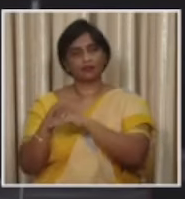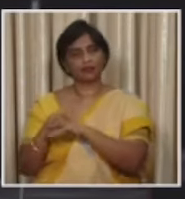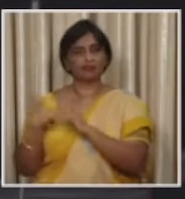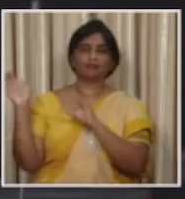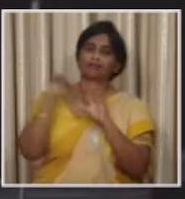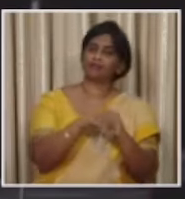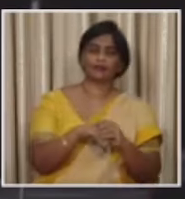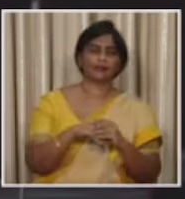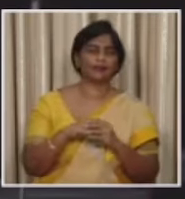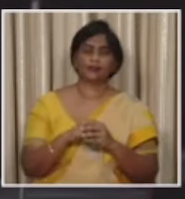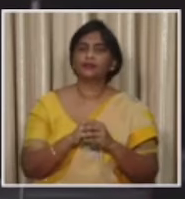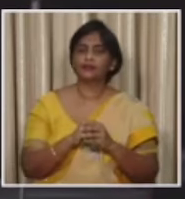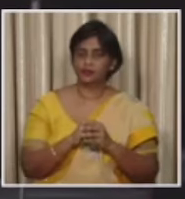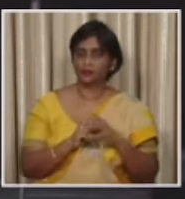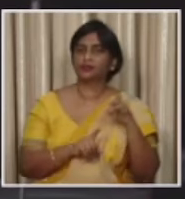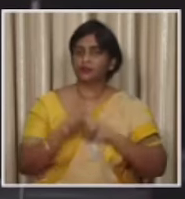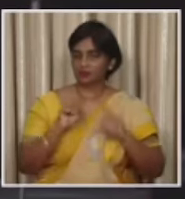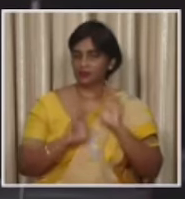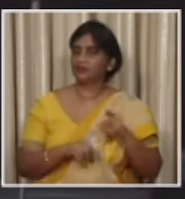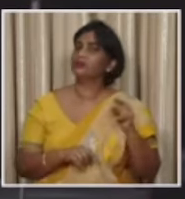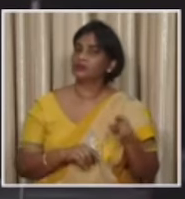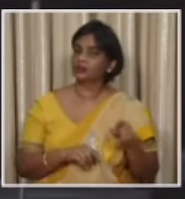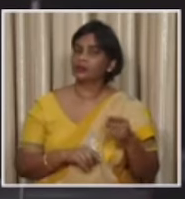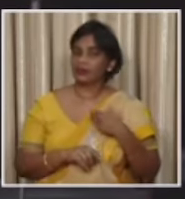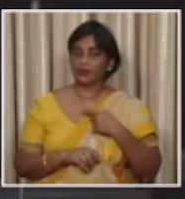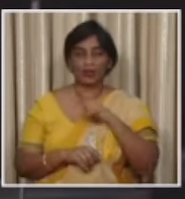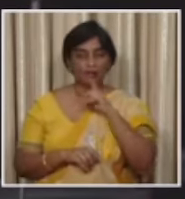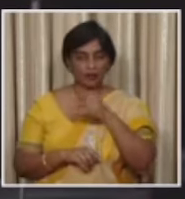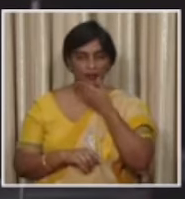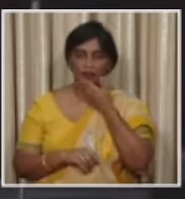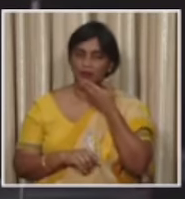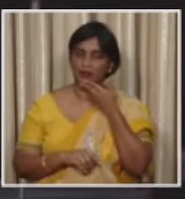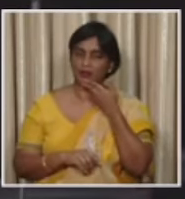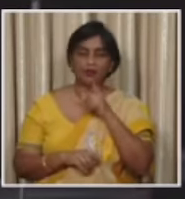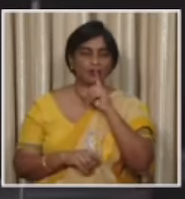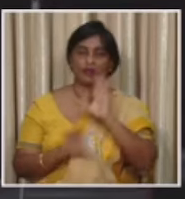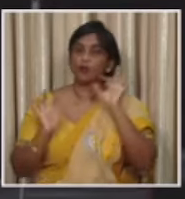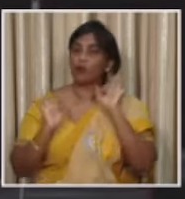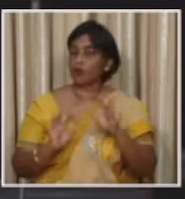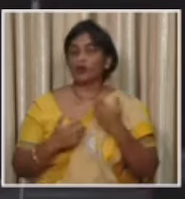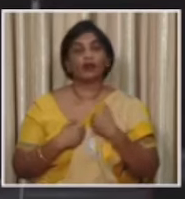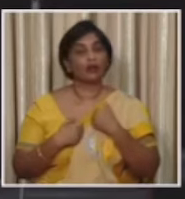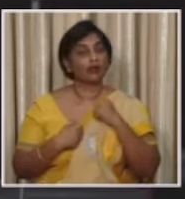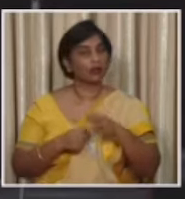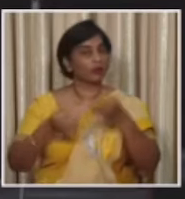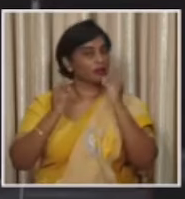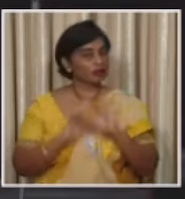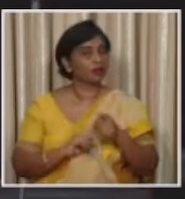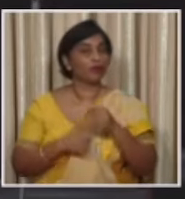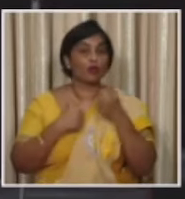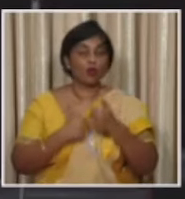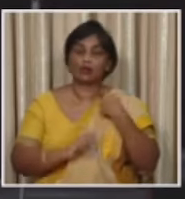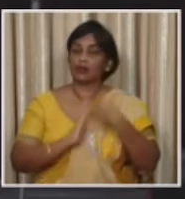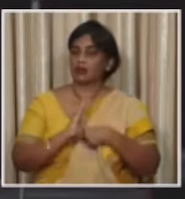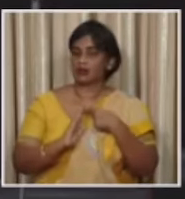ඒවි, ඒ පිළිබඳවත් සාකච්ඡා වෙනවා. හැබැයි මම ඒක ගැන කතා කරන්න යන්නේ නැහැ. මොකද අපිට මේ නිවැරදි හොඳ